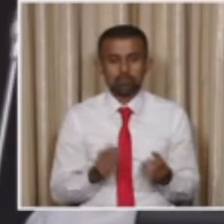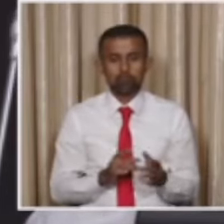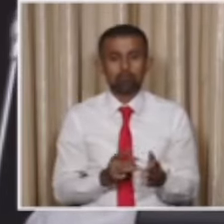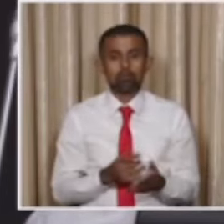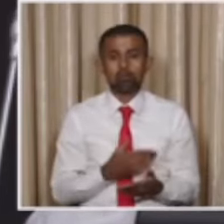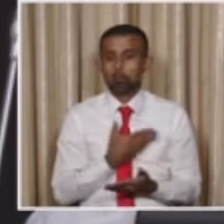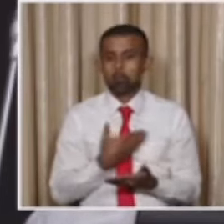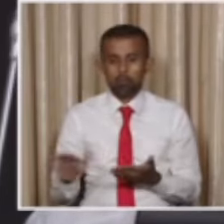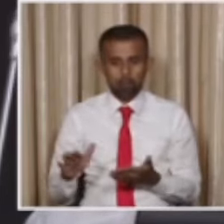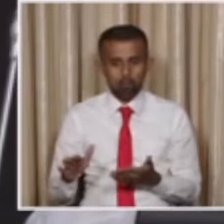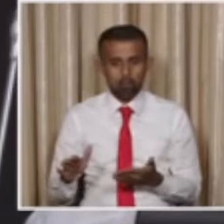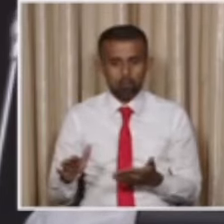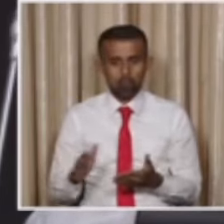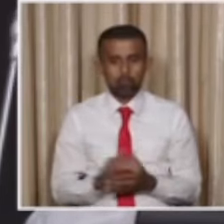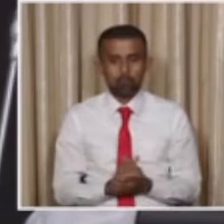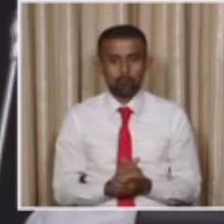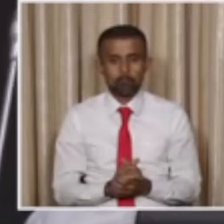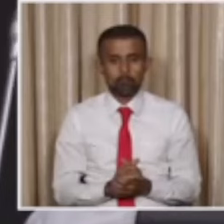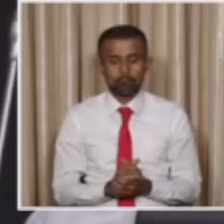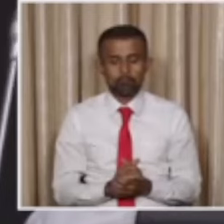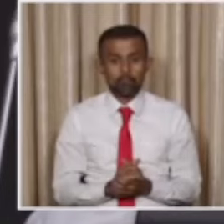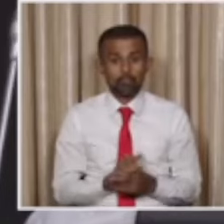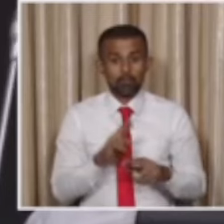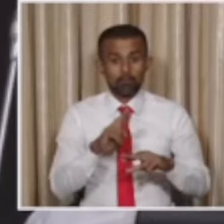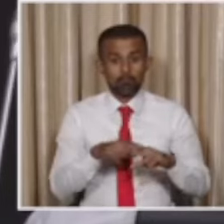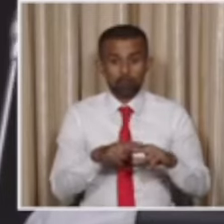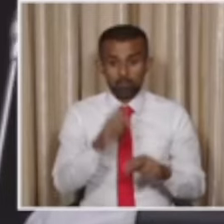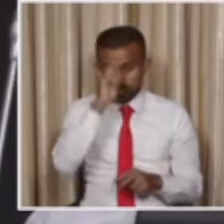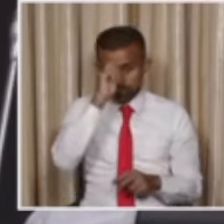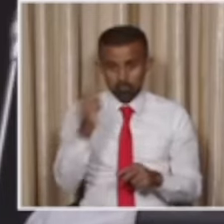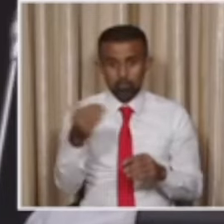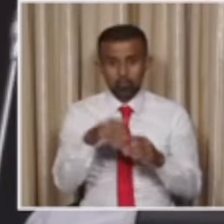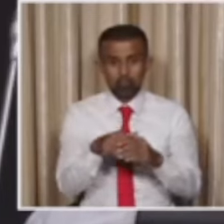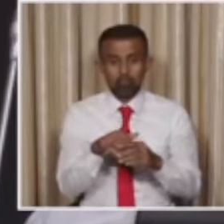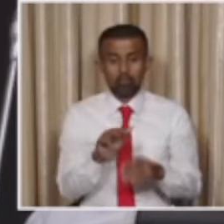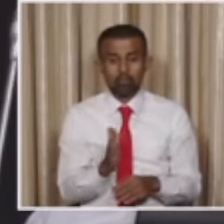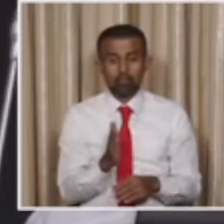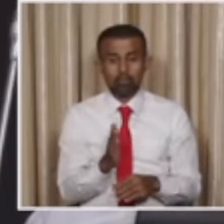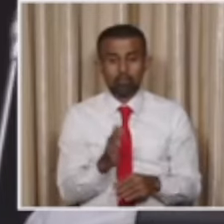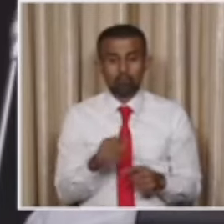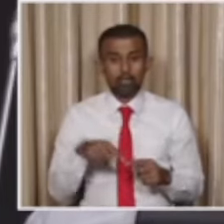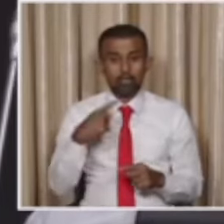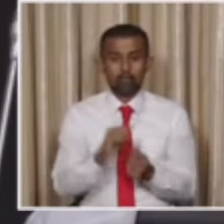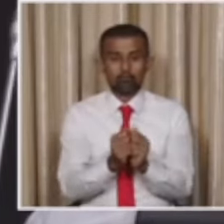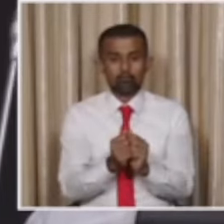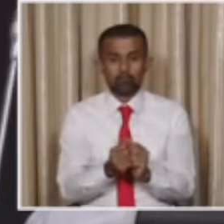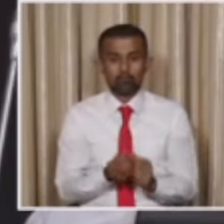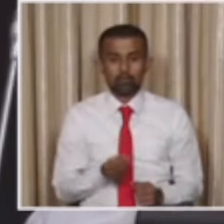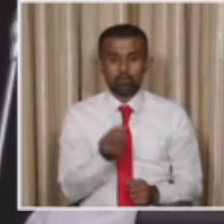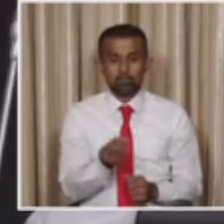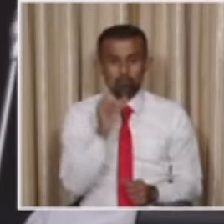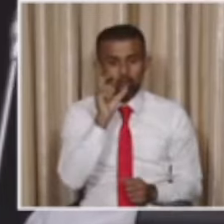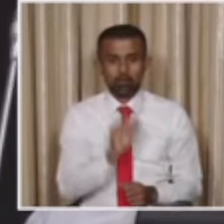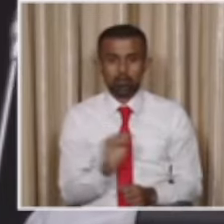කරන්න ඕනේ. කියනවා මේක මේ පයිස මුස්තාපා මහත්තය මැදිහත් වෙච්ච නිසා මේක හෙට සංශෝධනය කරලා ගේන්නකෝ. එතකොට මම